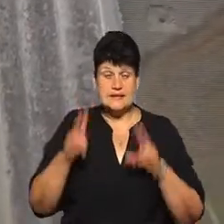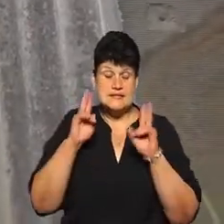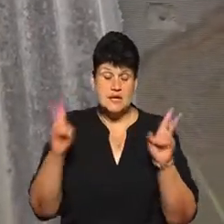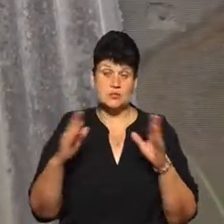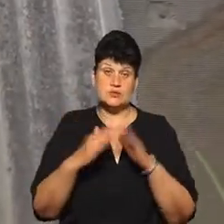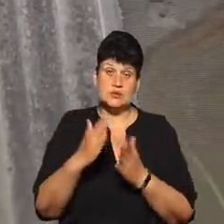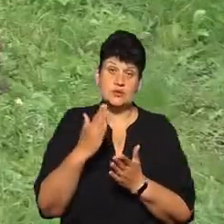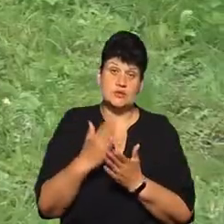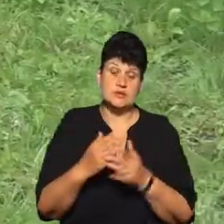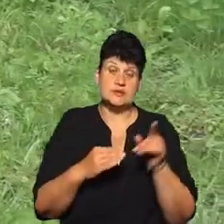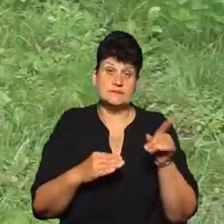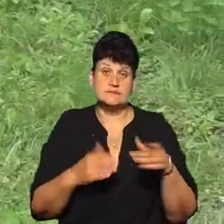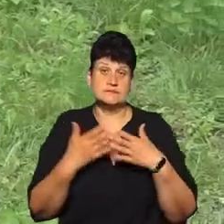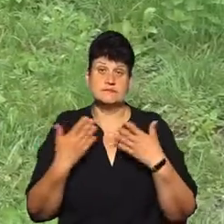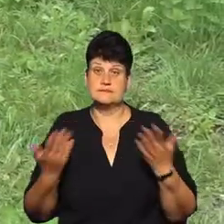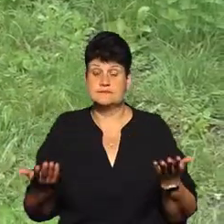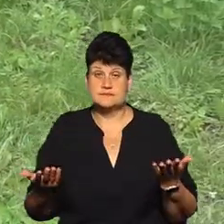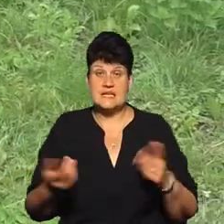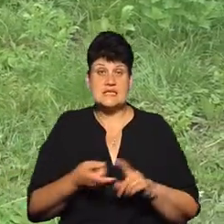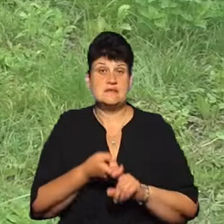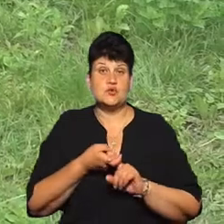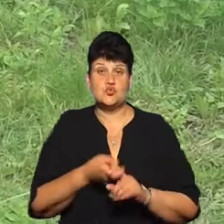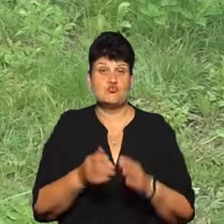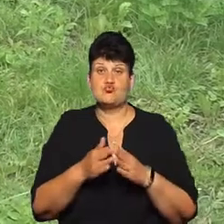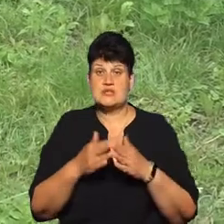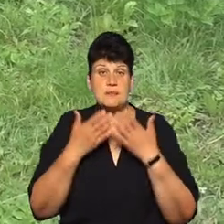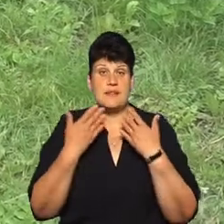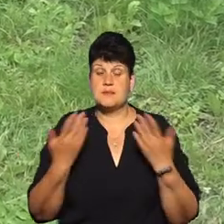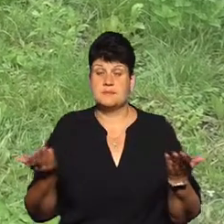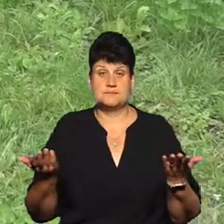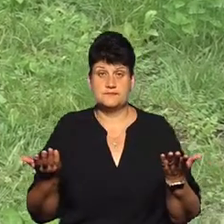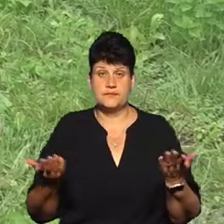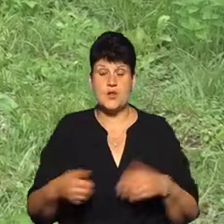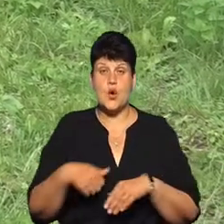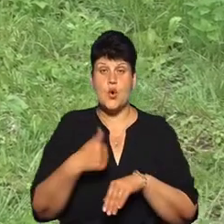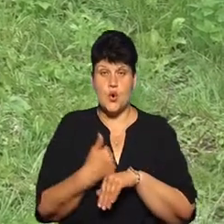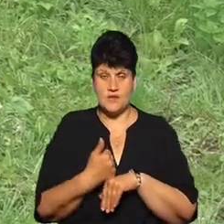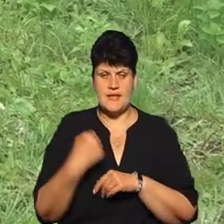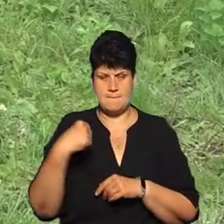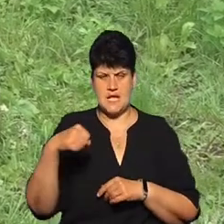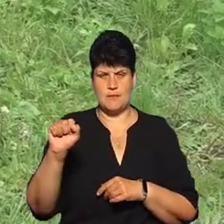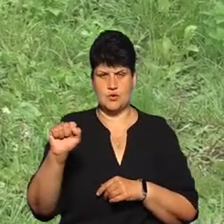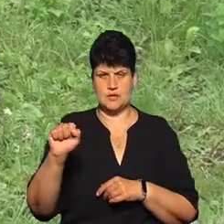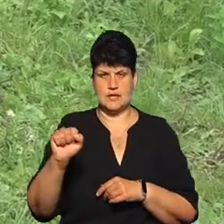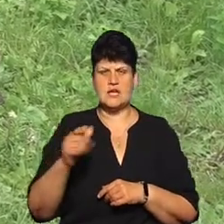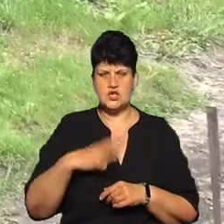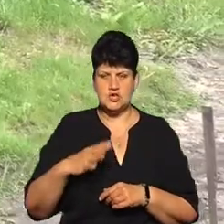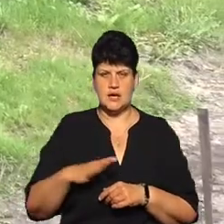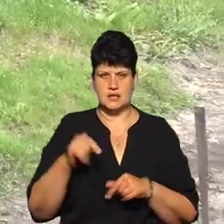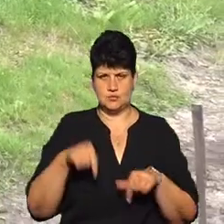в окупованому Приморському. Зв'язку з сусідами наразі немає. Каже, головне – перемога. Її чекатиме